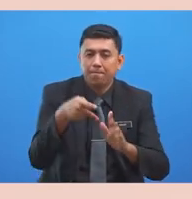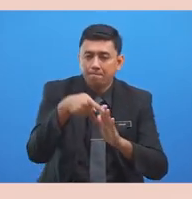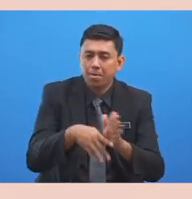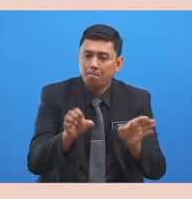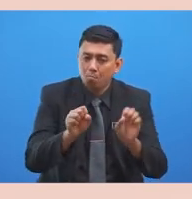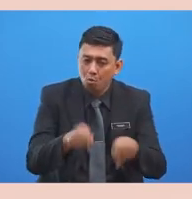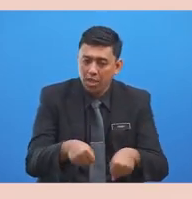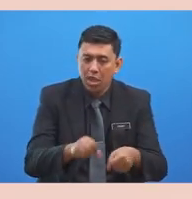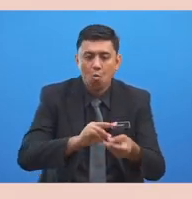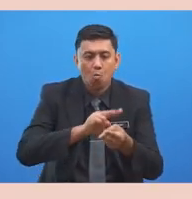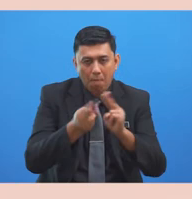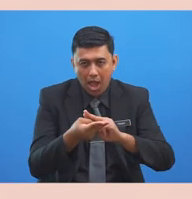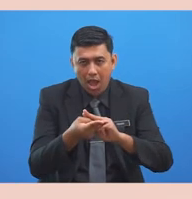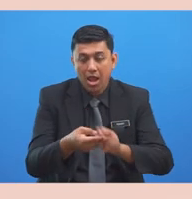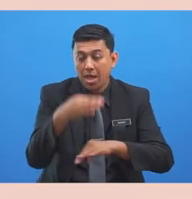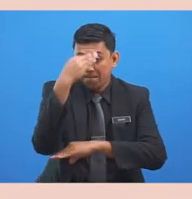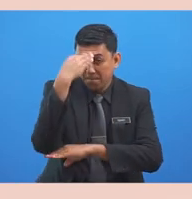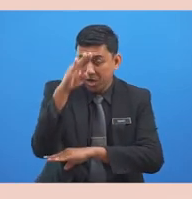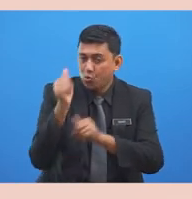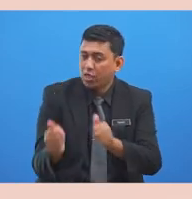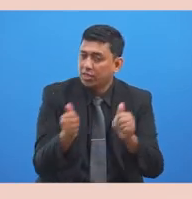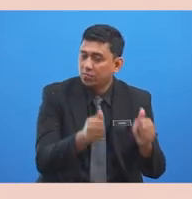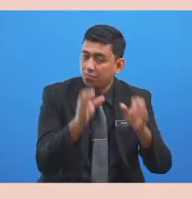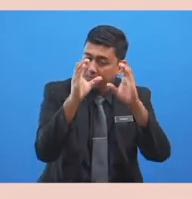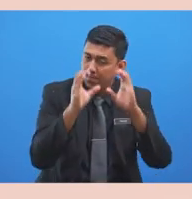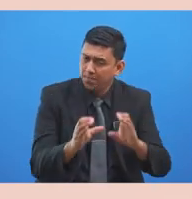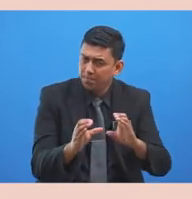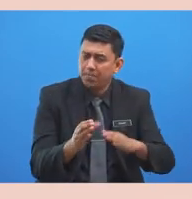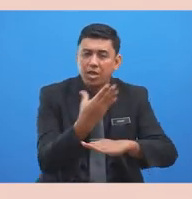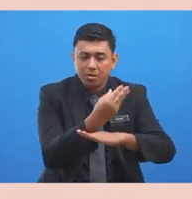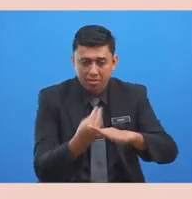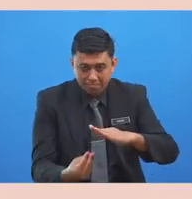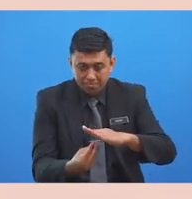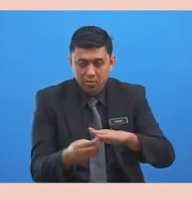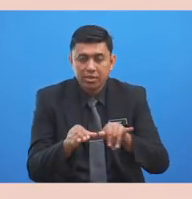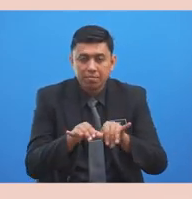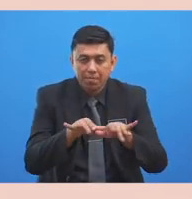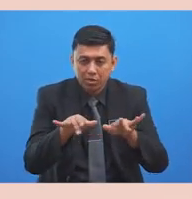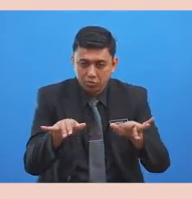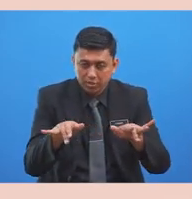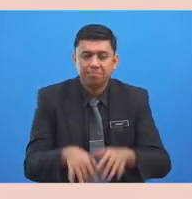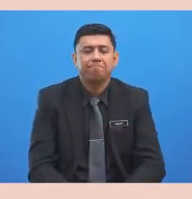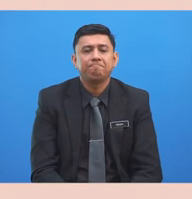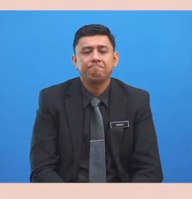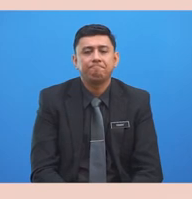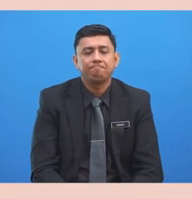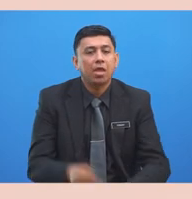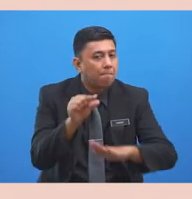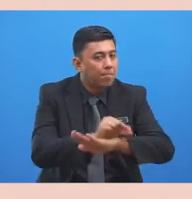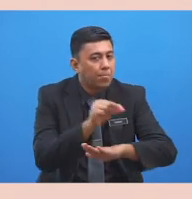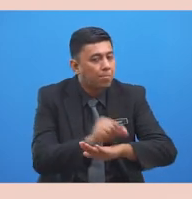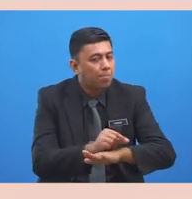ubah. Bagi atau cara yang menerima input dari papan kekunci pula,